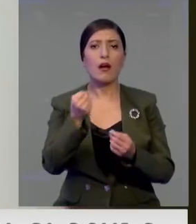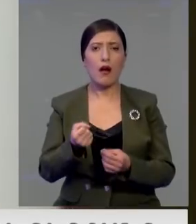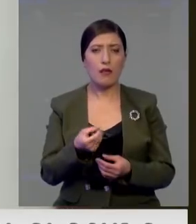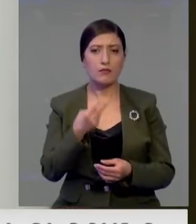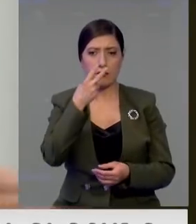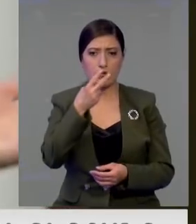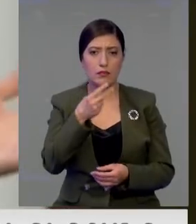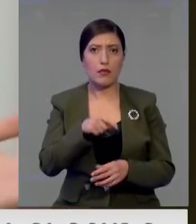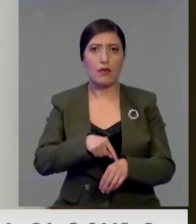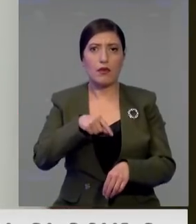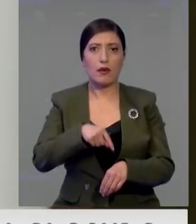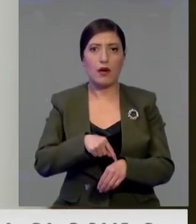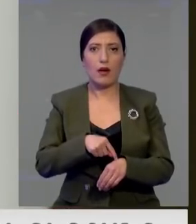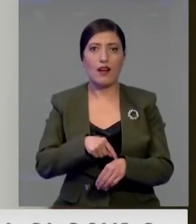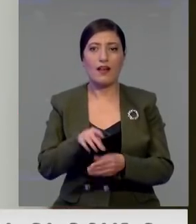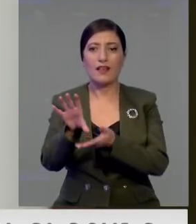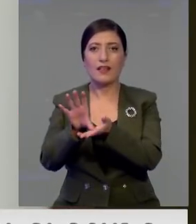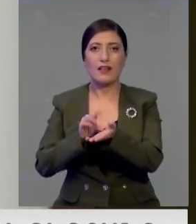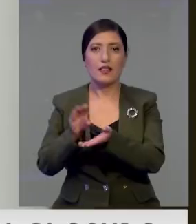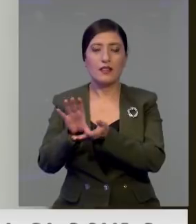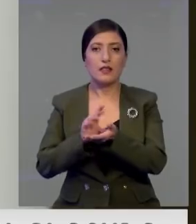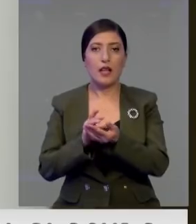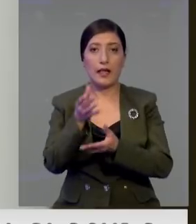դիսերտացիայի կեսը կեղծ է։